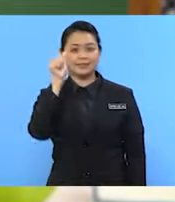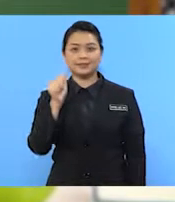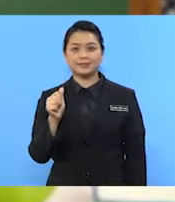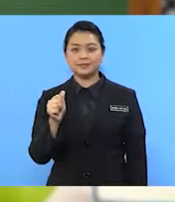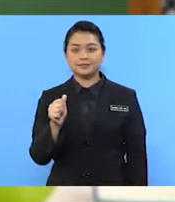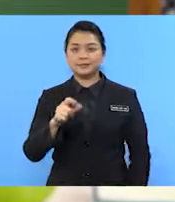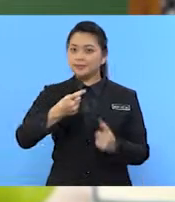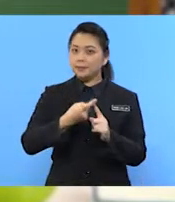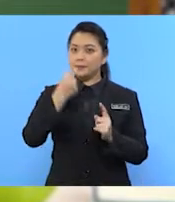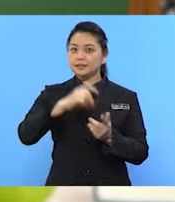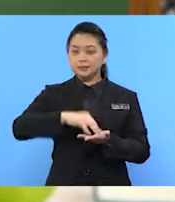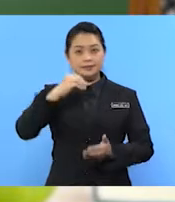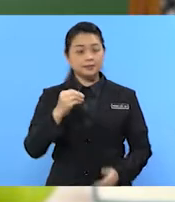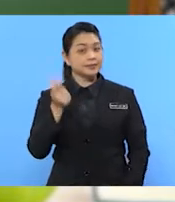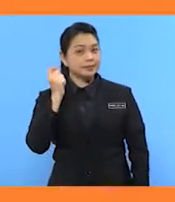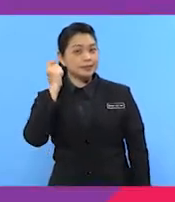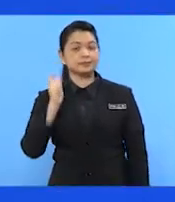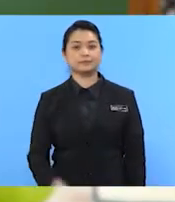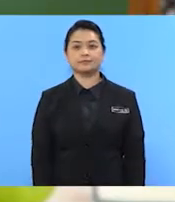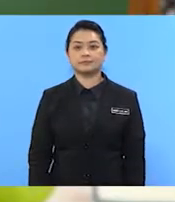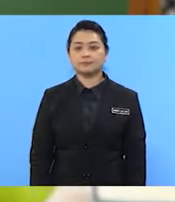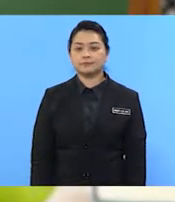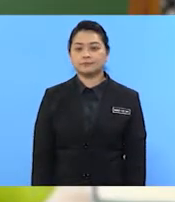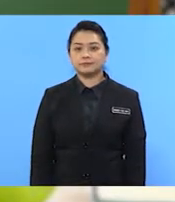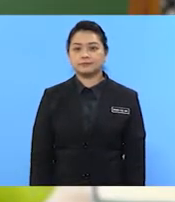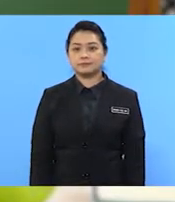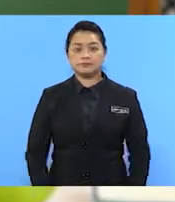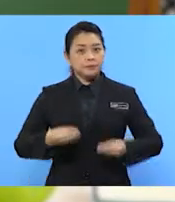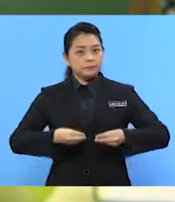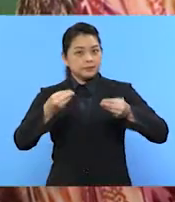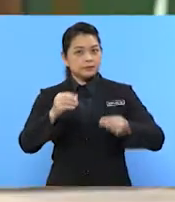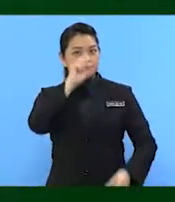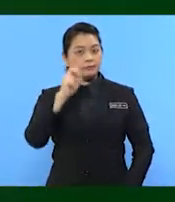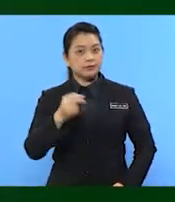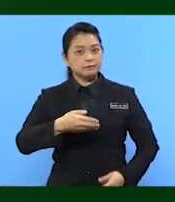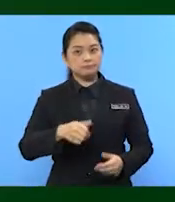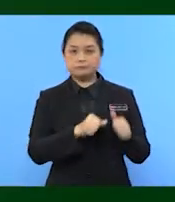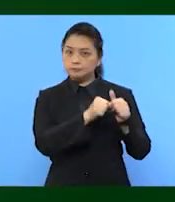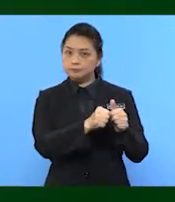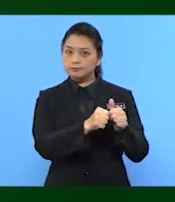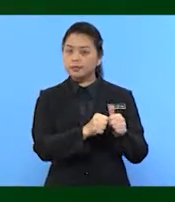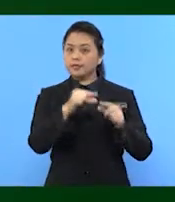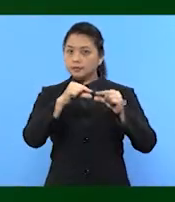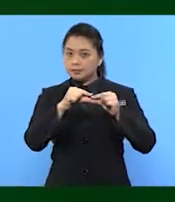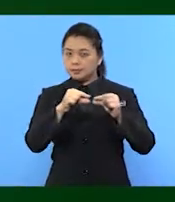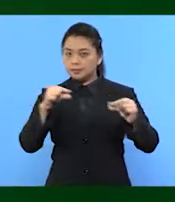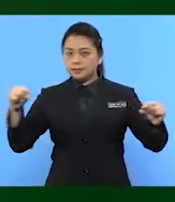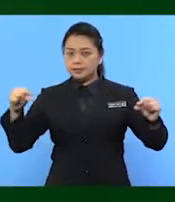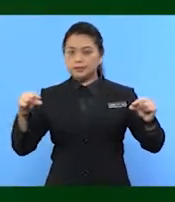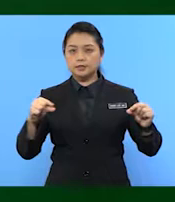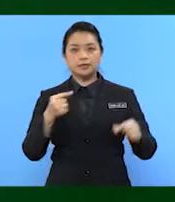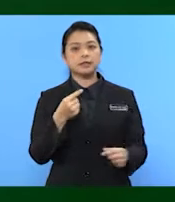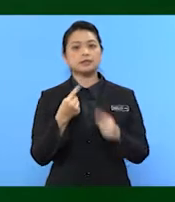daripada pembelajaran sebentar tadi. Bagi soalan berikut, gariskan jawapan yang betul.